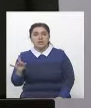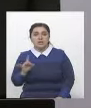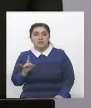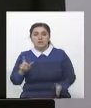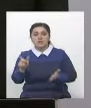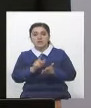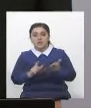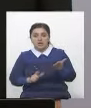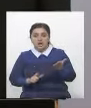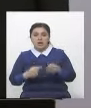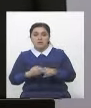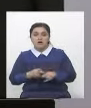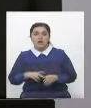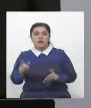стиха.